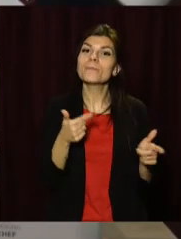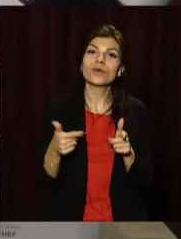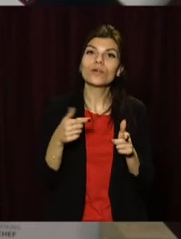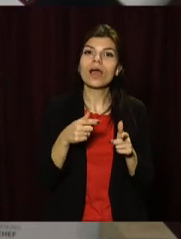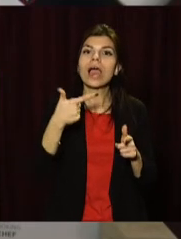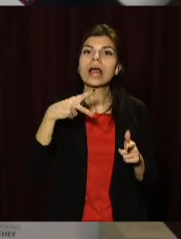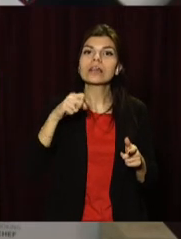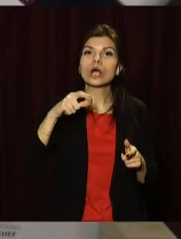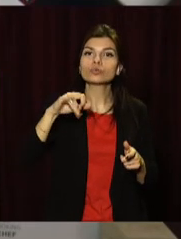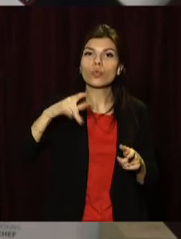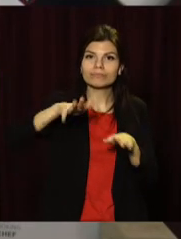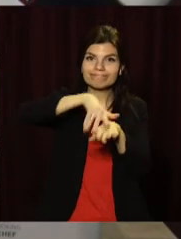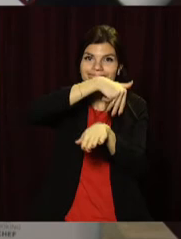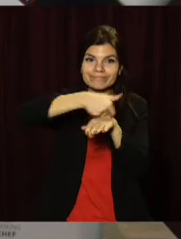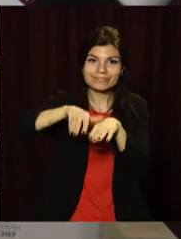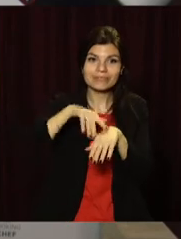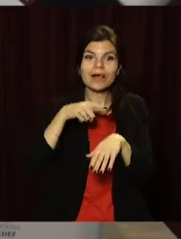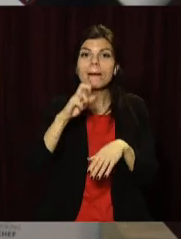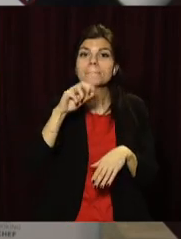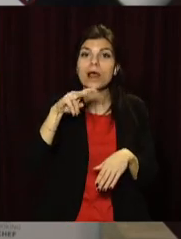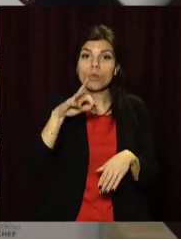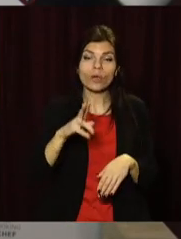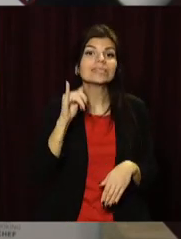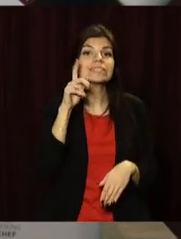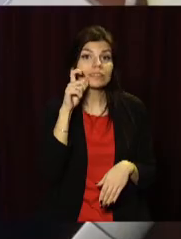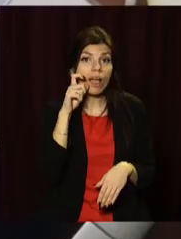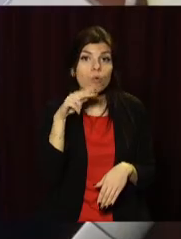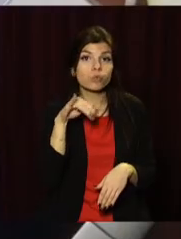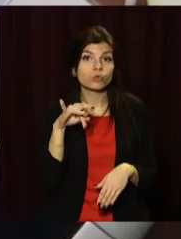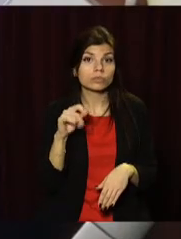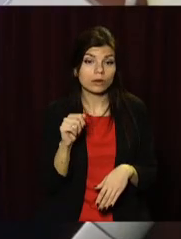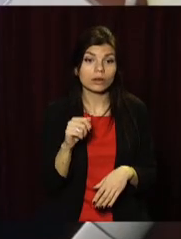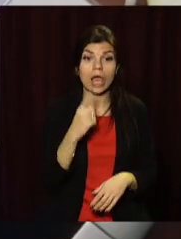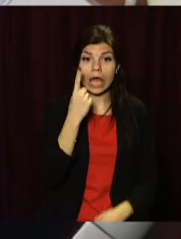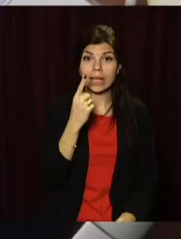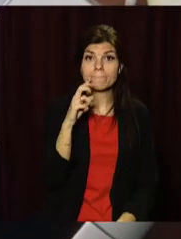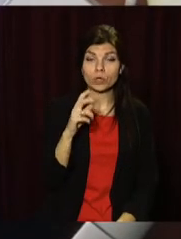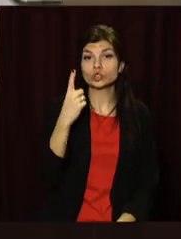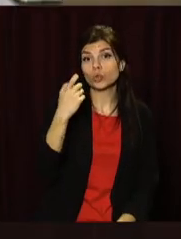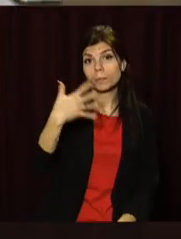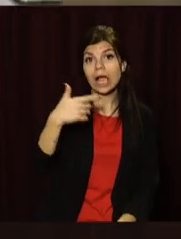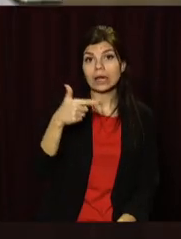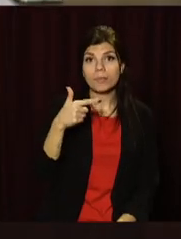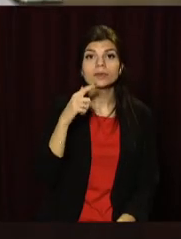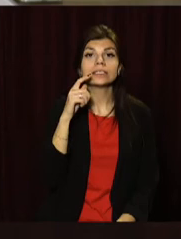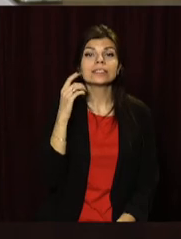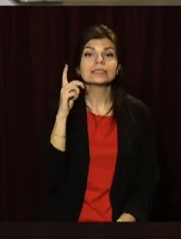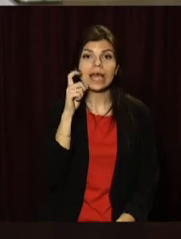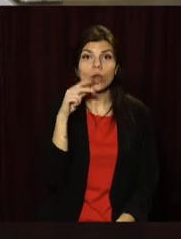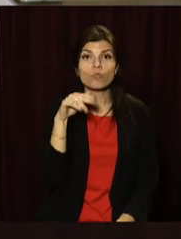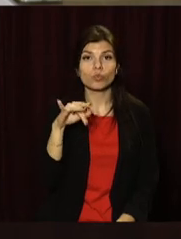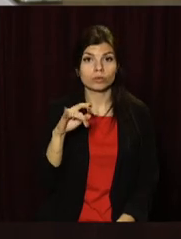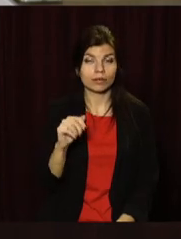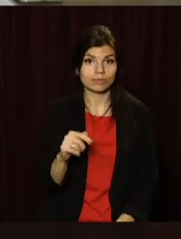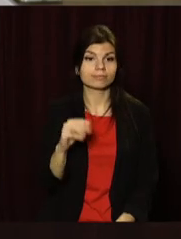нему глазурь. Глазурь состоїть із білка і сахарної пудри. Один білочок і 150 грам сахарної пудри. Ми